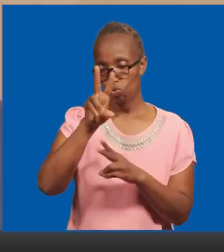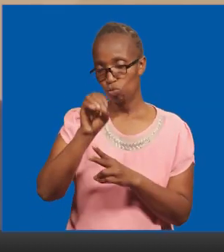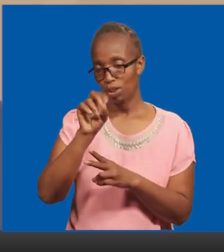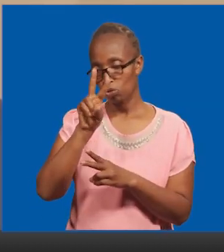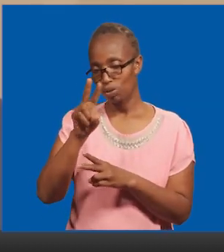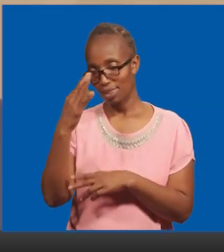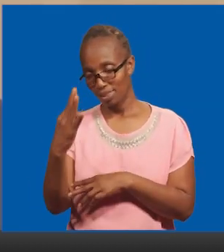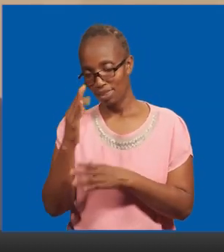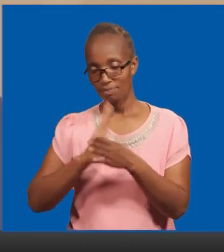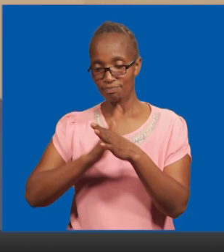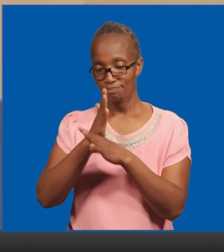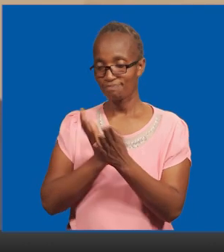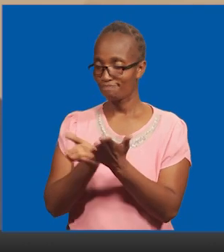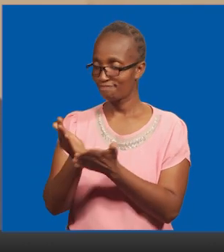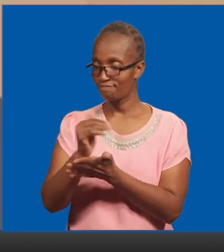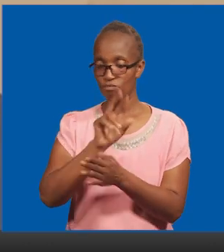financial year